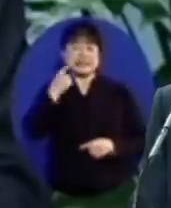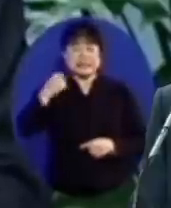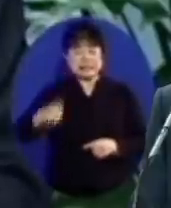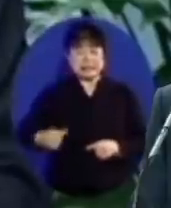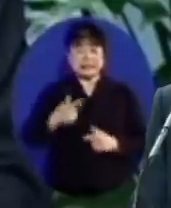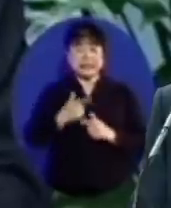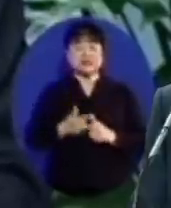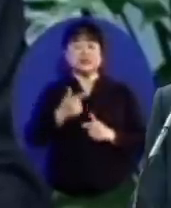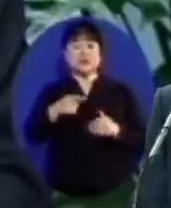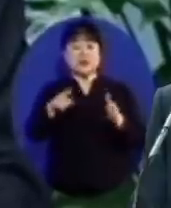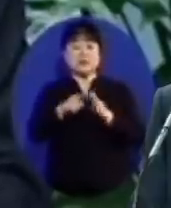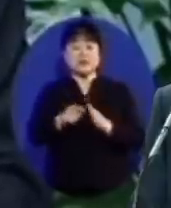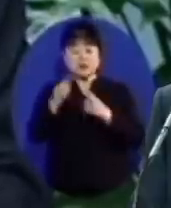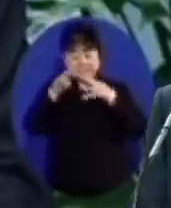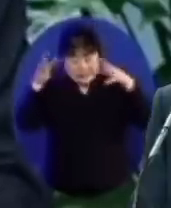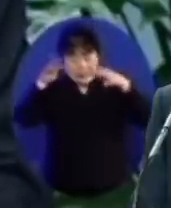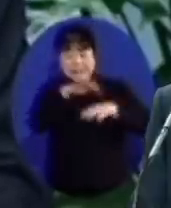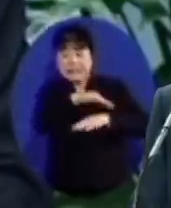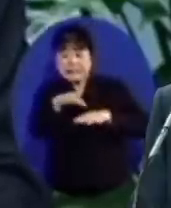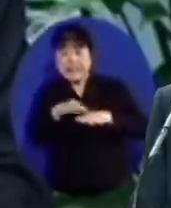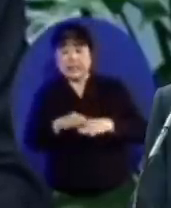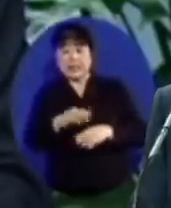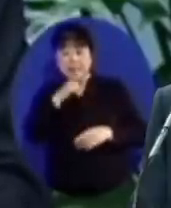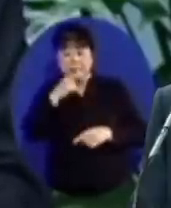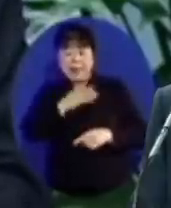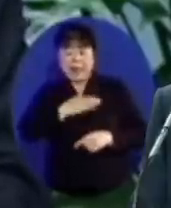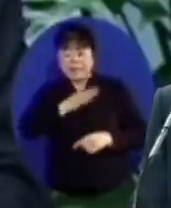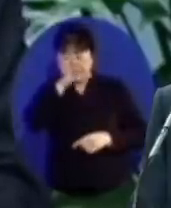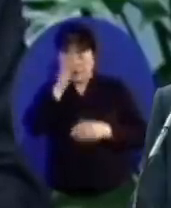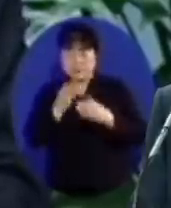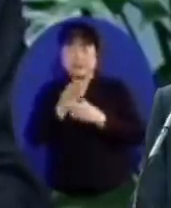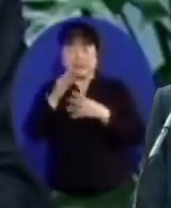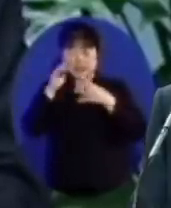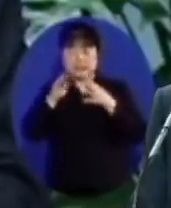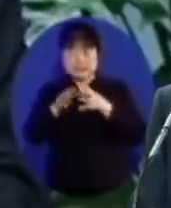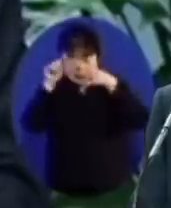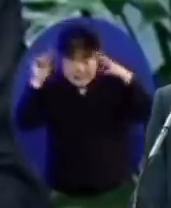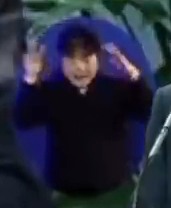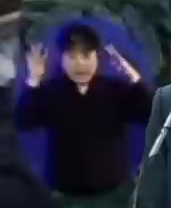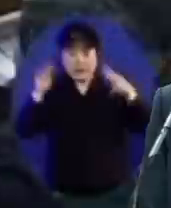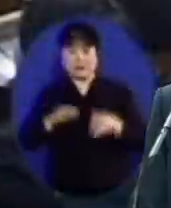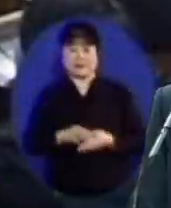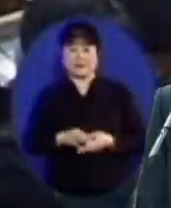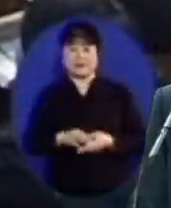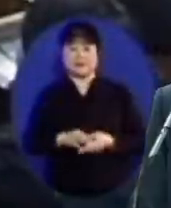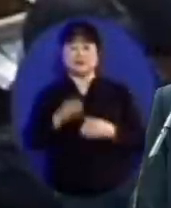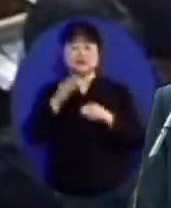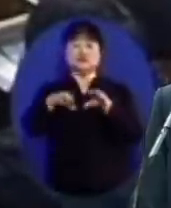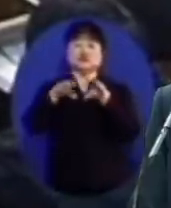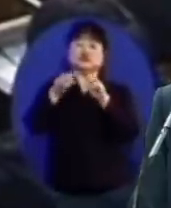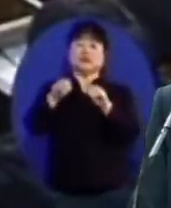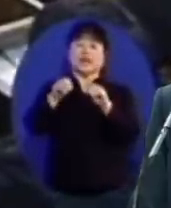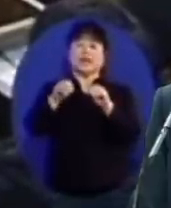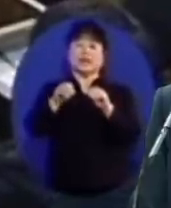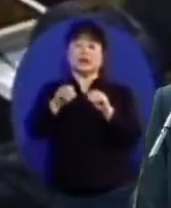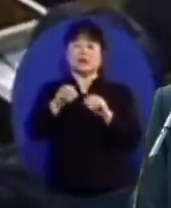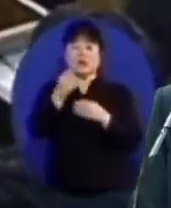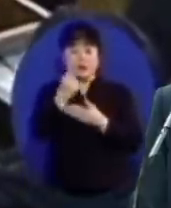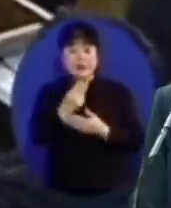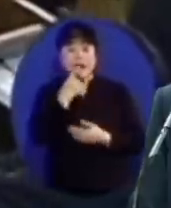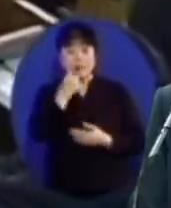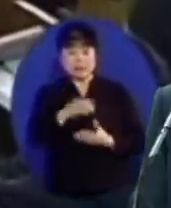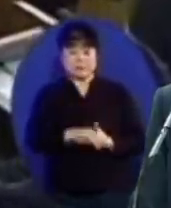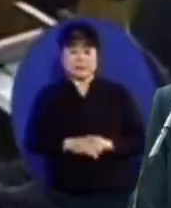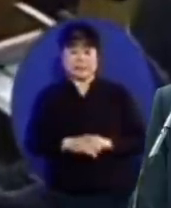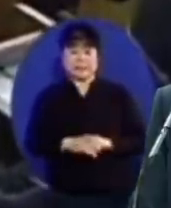믿고 신학교에 공부하다가 폐병에 걸려서 지금 학교를 못 나가고 이리저리 유리하다가 이 교회 소원을 듣고 나왔다고